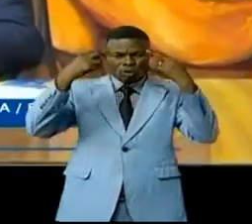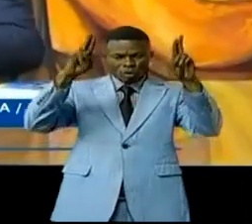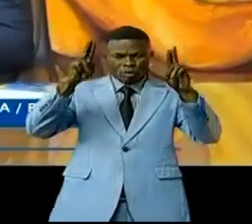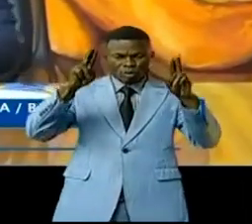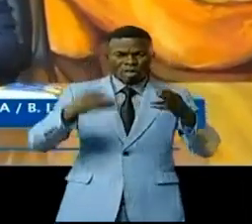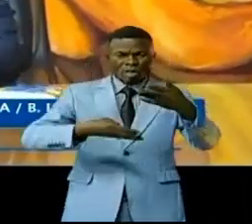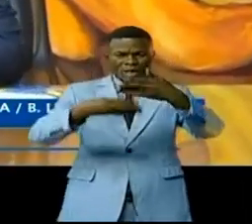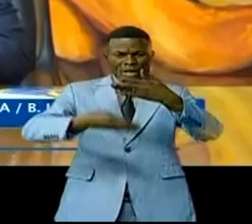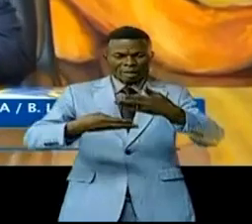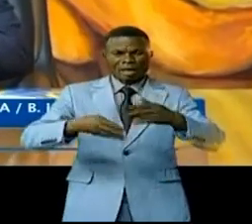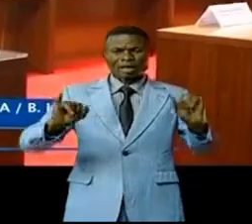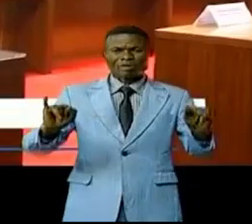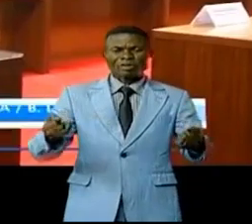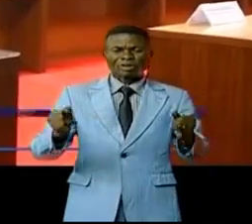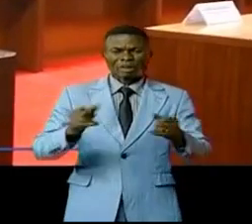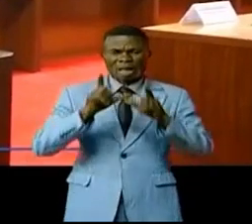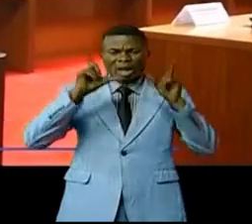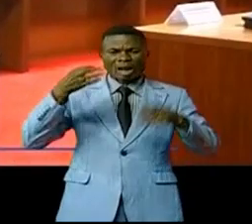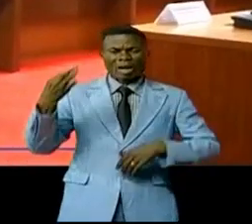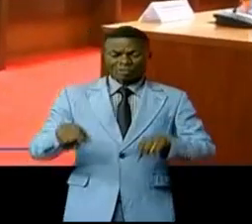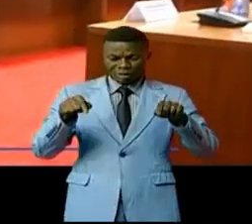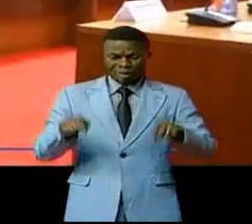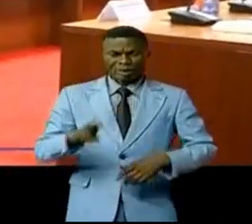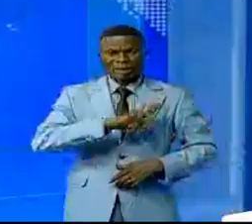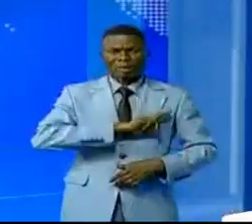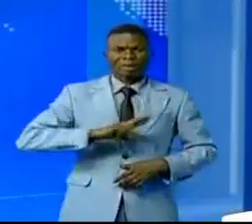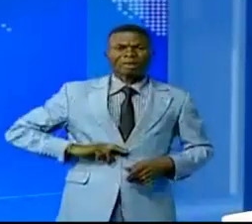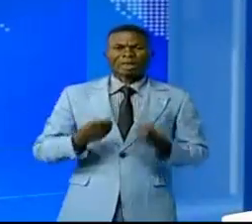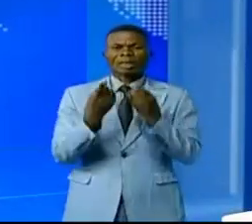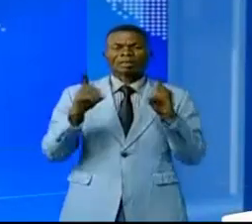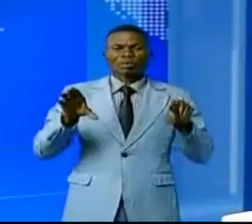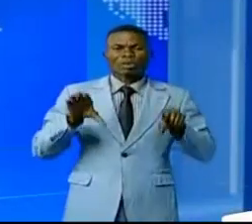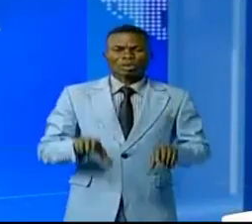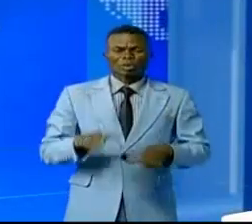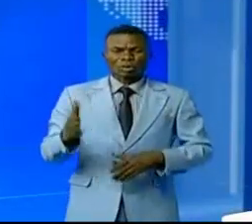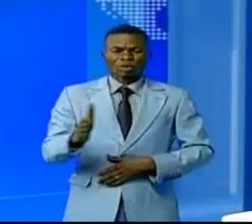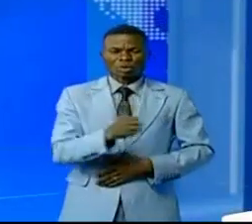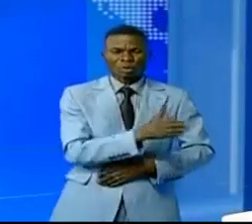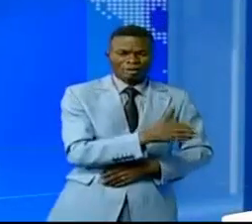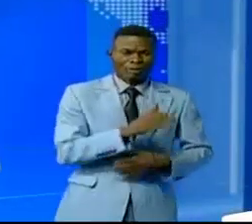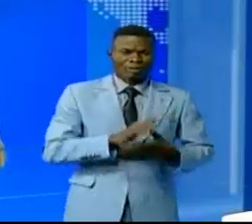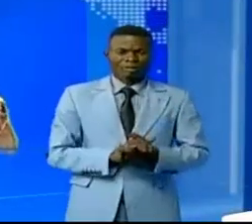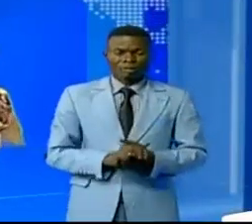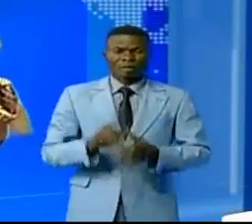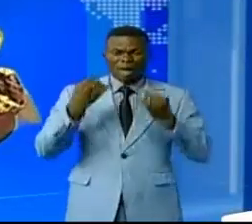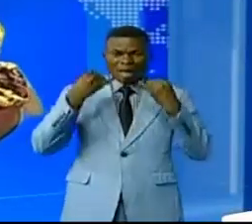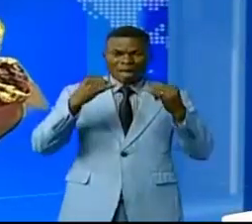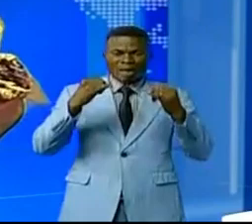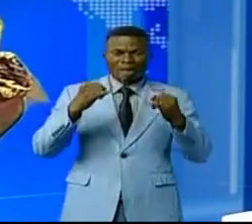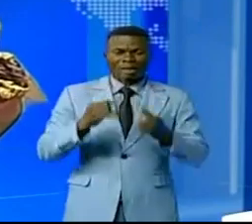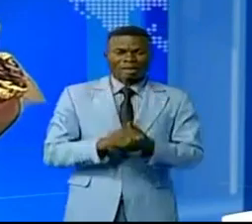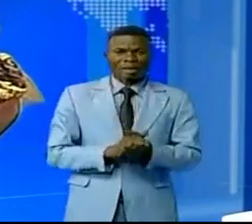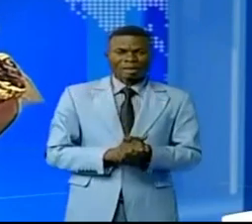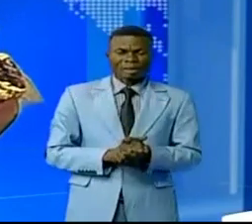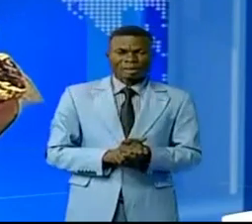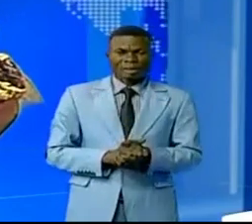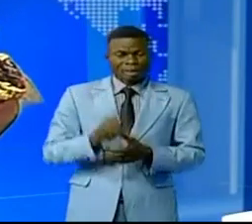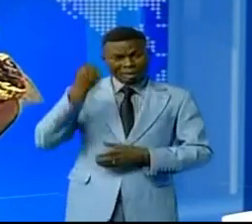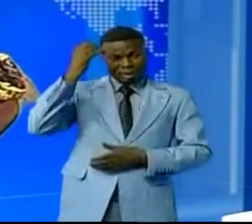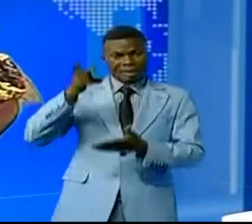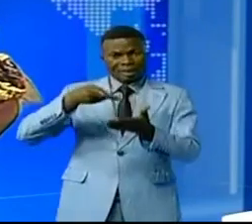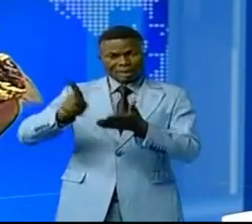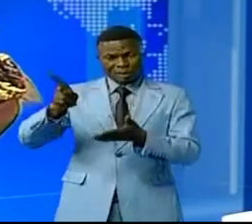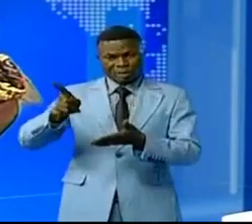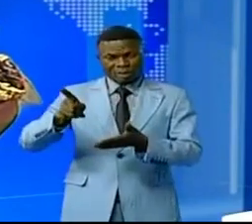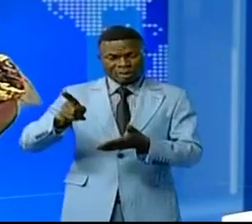des 9e Jeux de la francophonie en République démocratique du Congo. Toujours en actualité, l'idée de liquider la